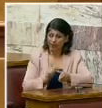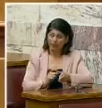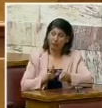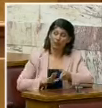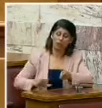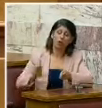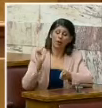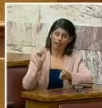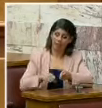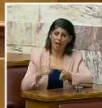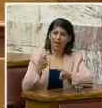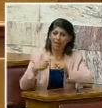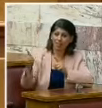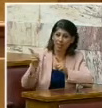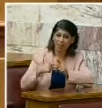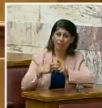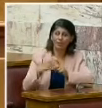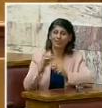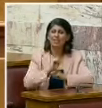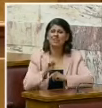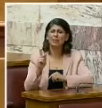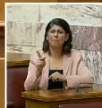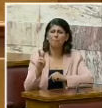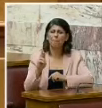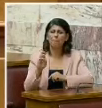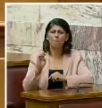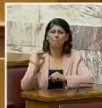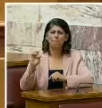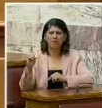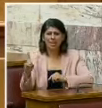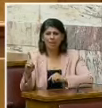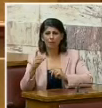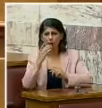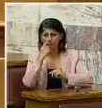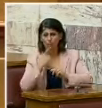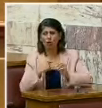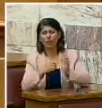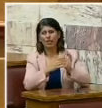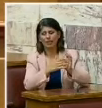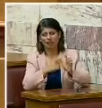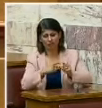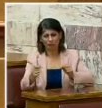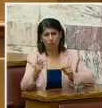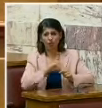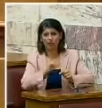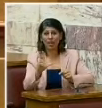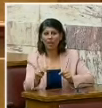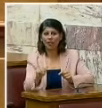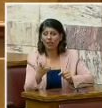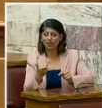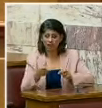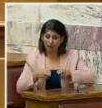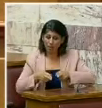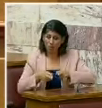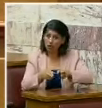διαφορά με τα επιτόκια, τα spread δηλαδή, με τα επιτόκια της Πορτογαλίας και της Κύπρου παραμένει η ίδια. Γιατί, εάν η πορεία